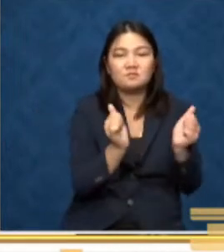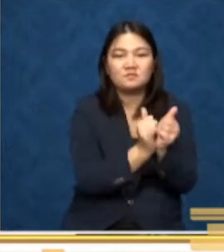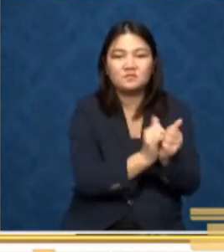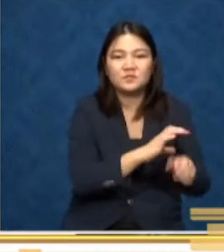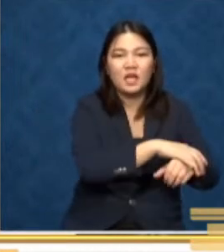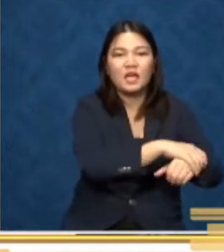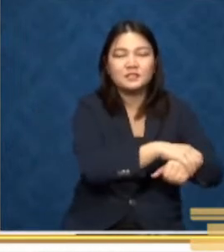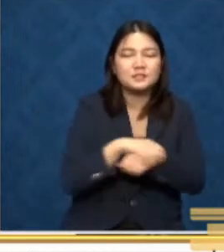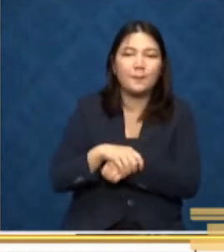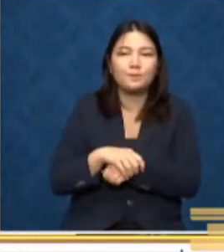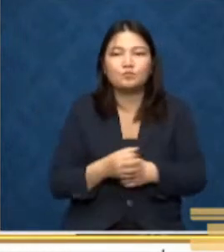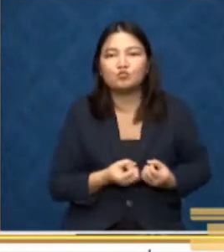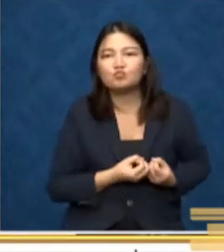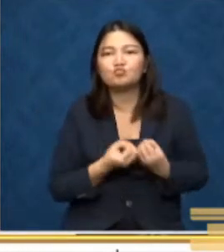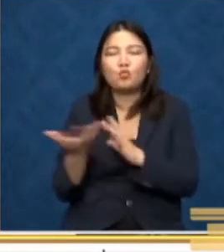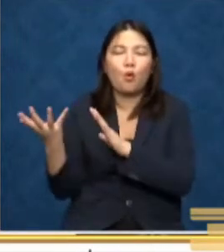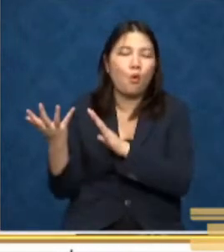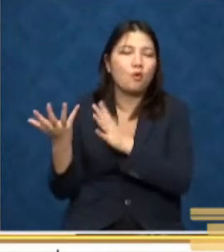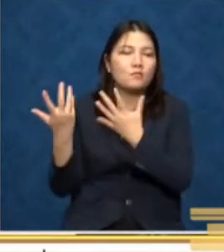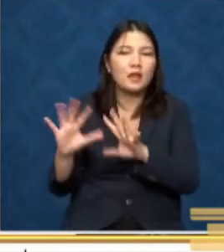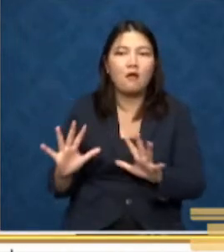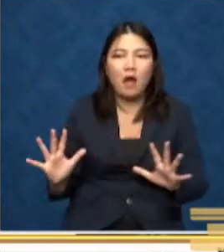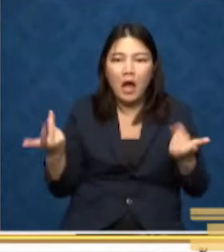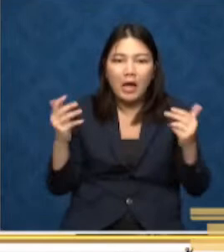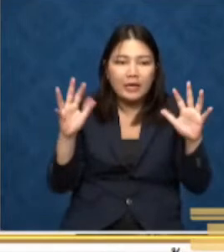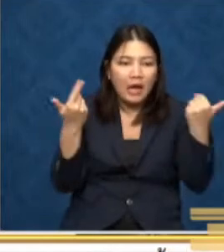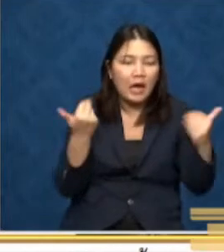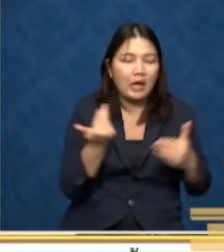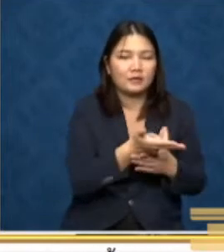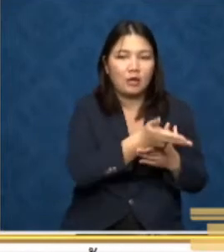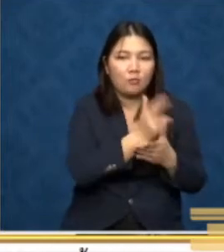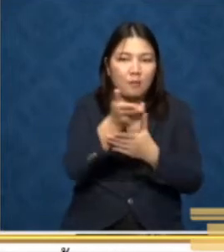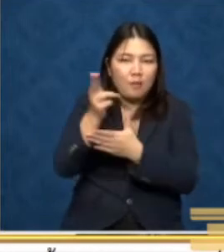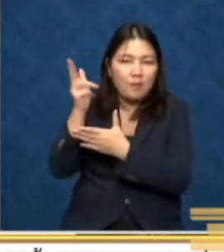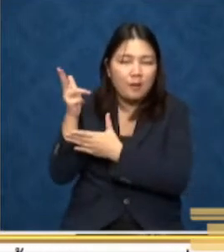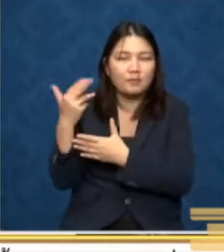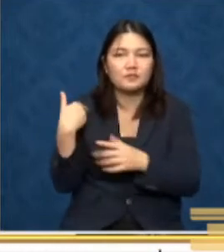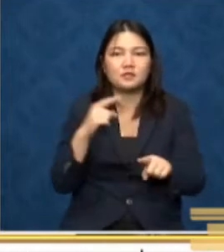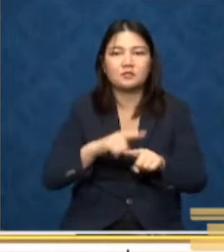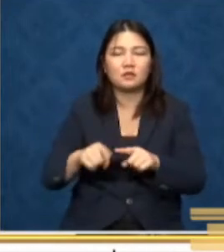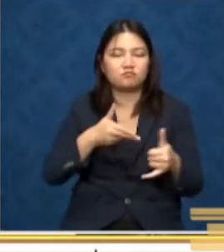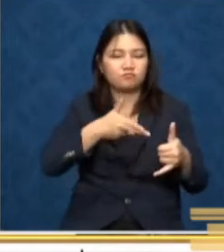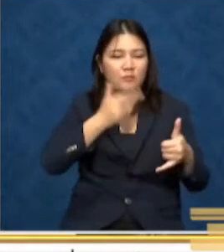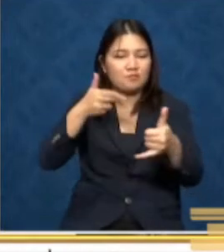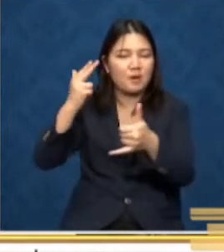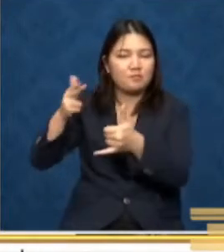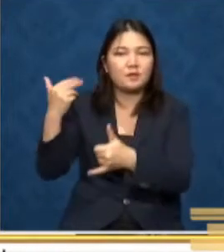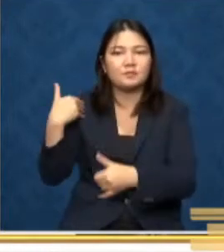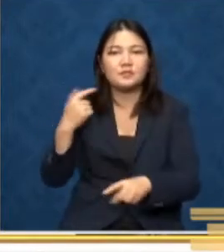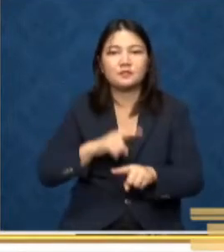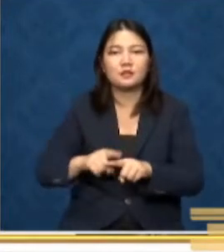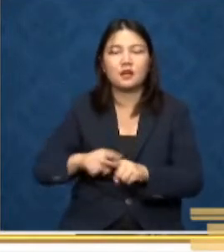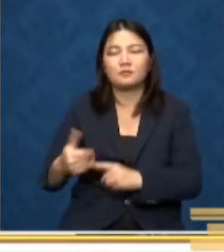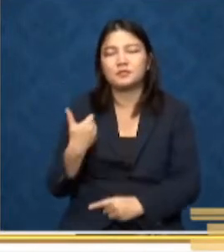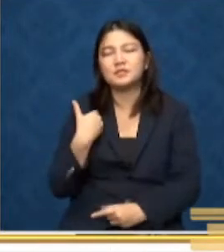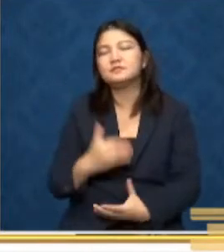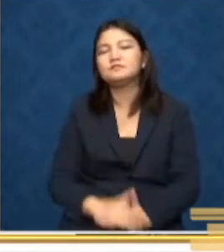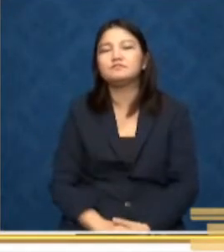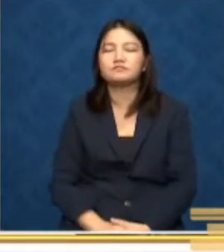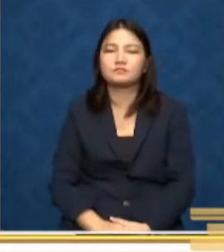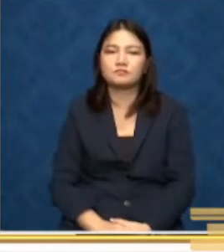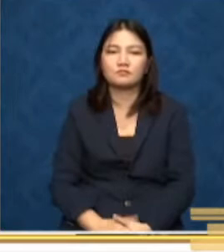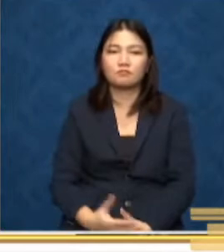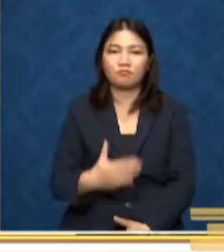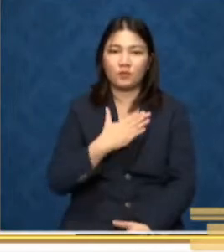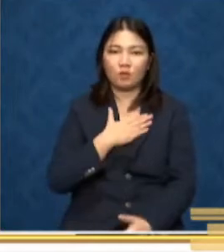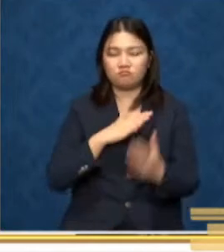การฆ่าต่อเนื่องไปอีกจำนวนมากท่านประธานที่เคารพครับผมเ